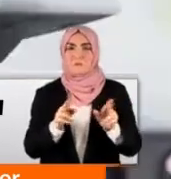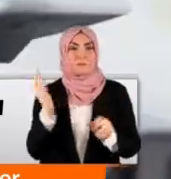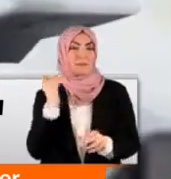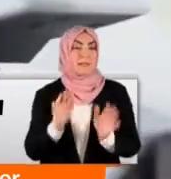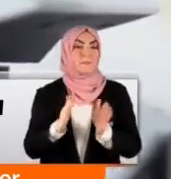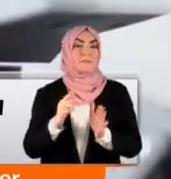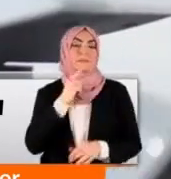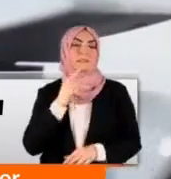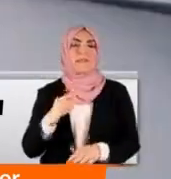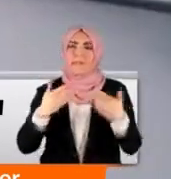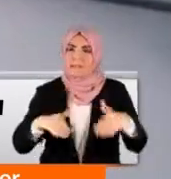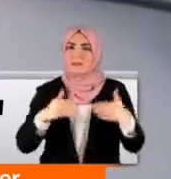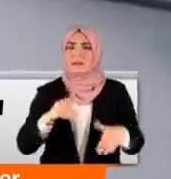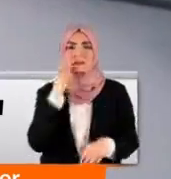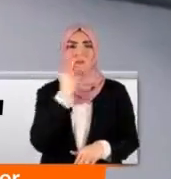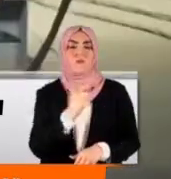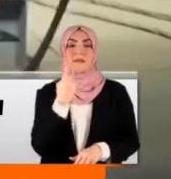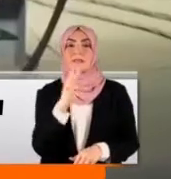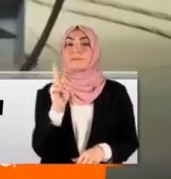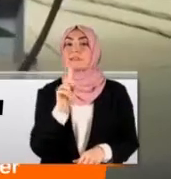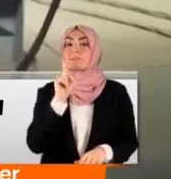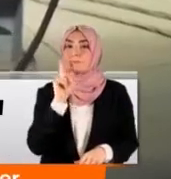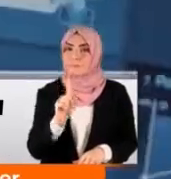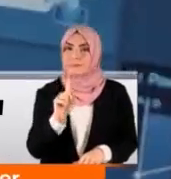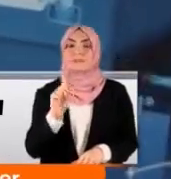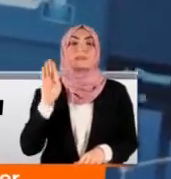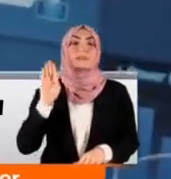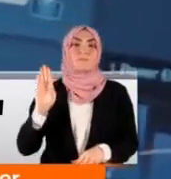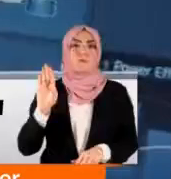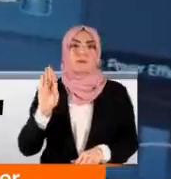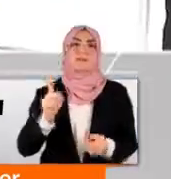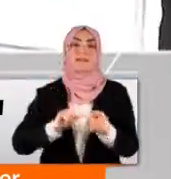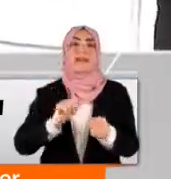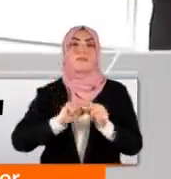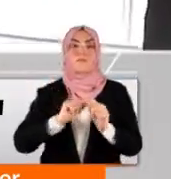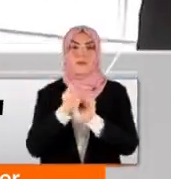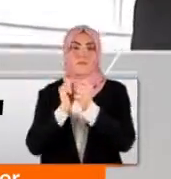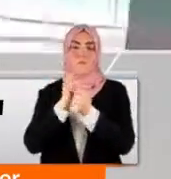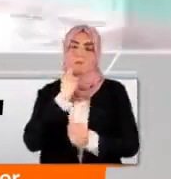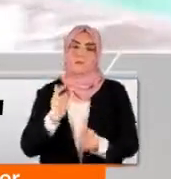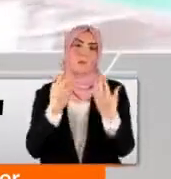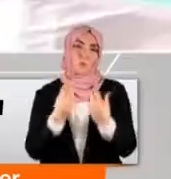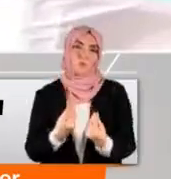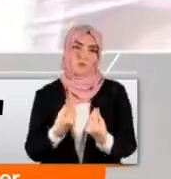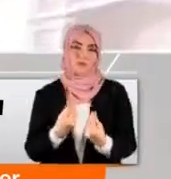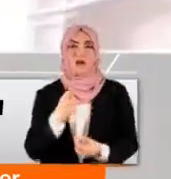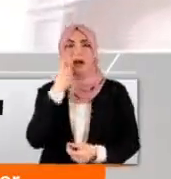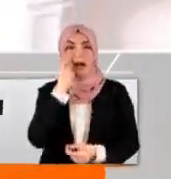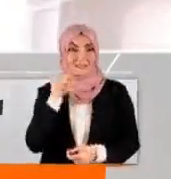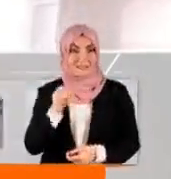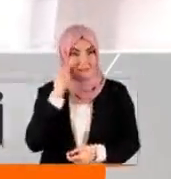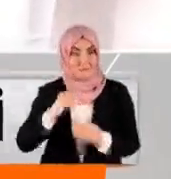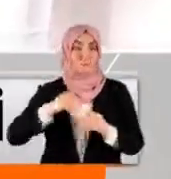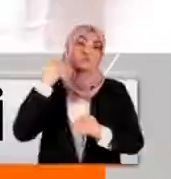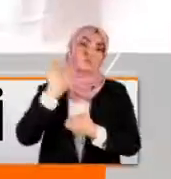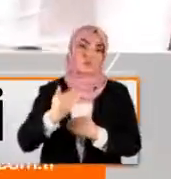rağmen 2021 demokratik ve ekonomik reformlar yılı olacak diyen Erdoğan, Ankara'nın ardından Eskişehir'e, Türkiye'de bir